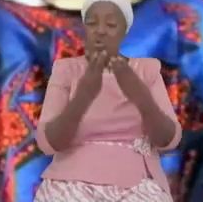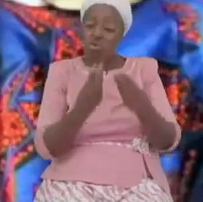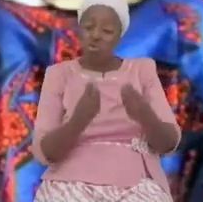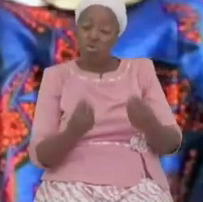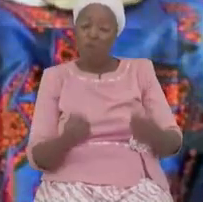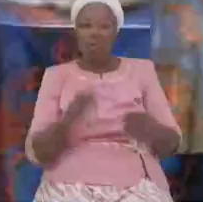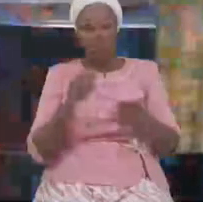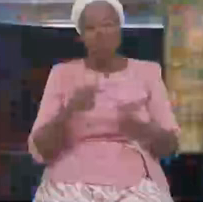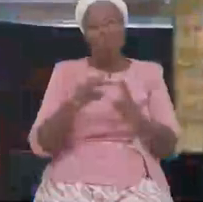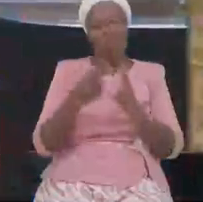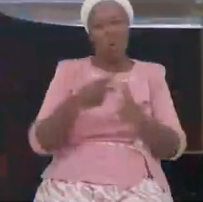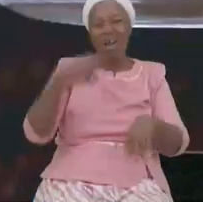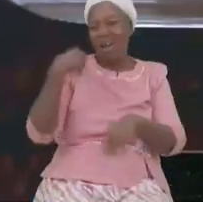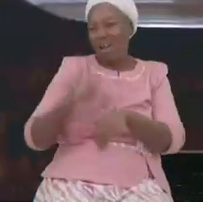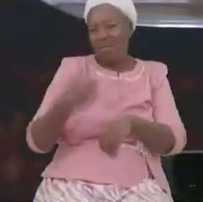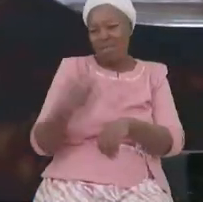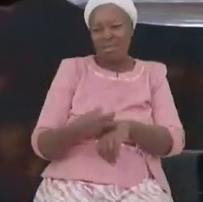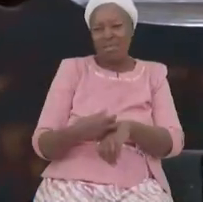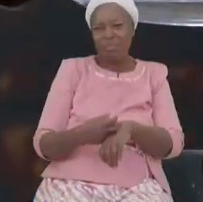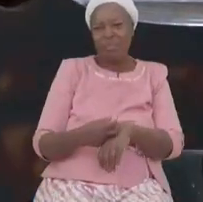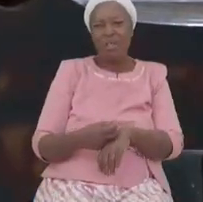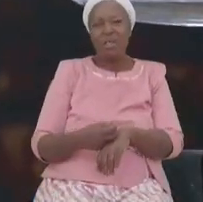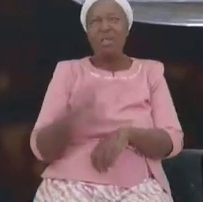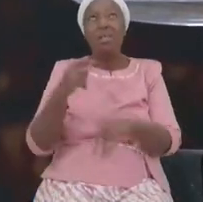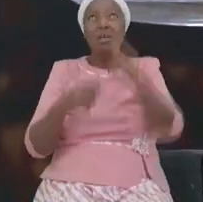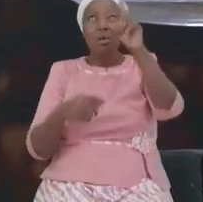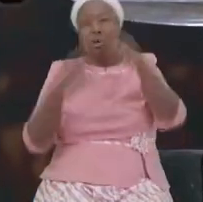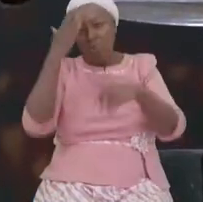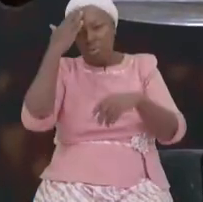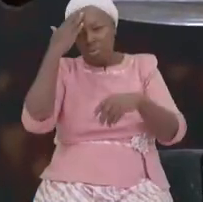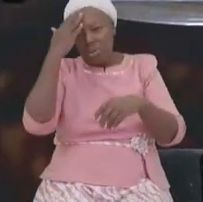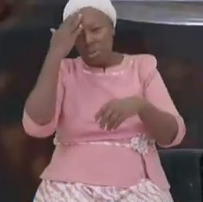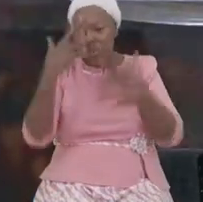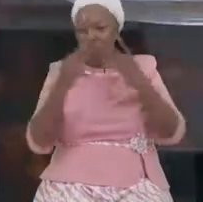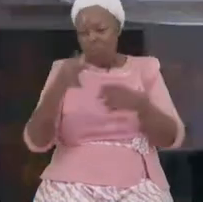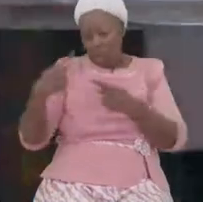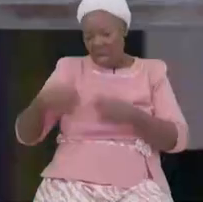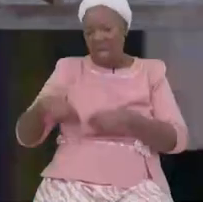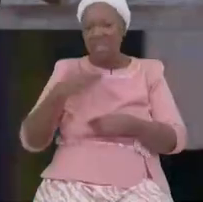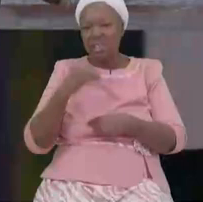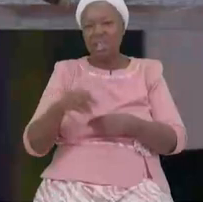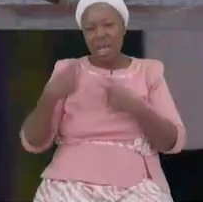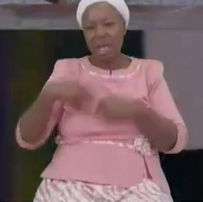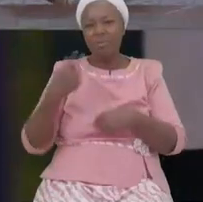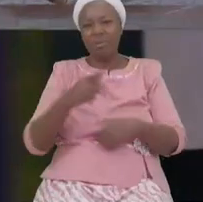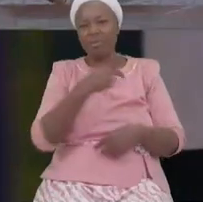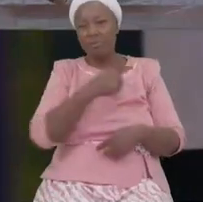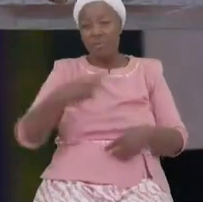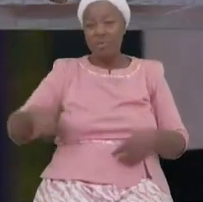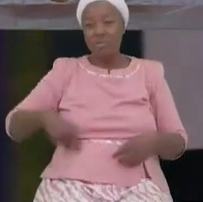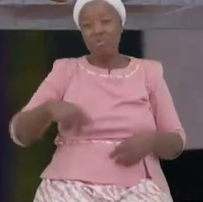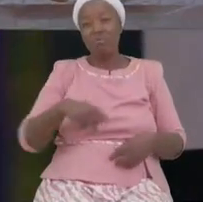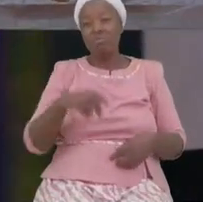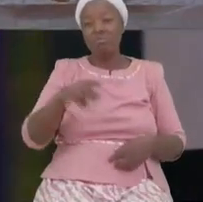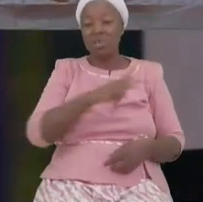sait si le cœur est un cœur de Pharaon ou bien le cœur d'un